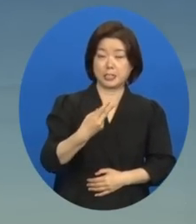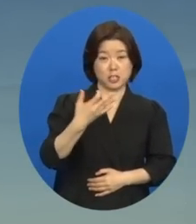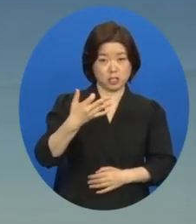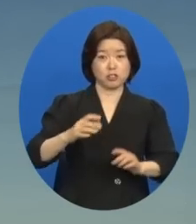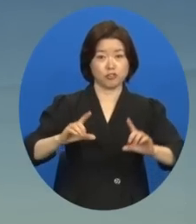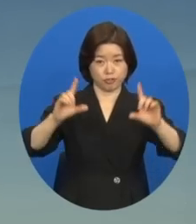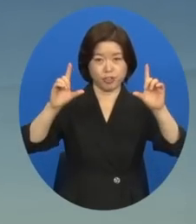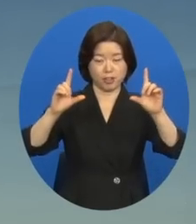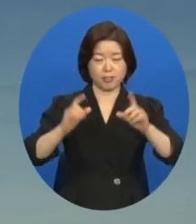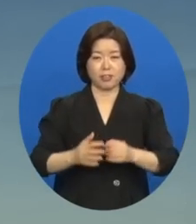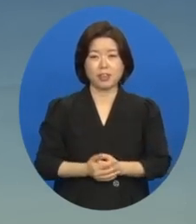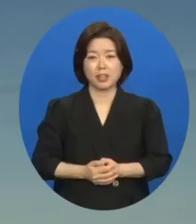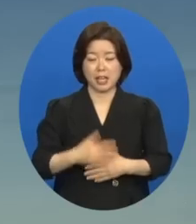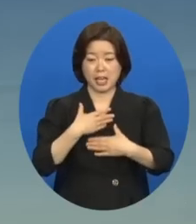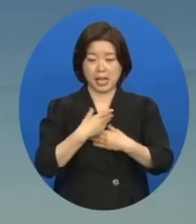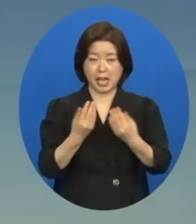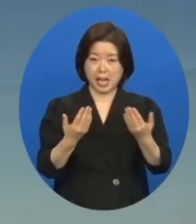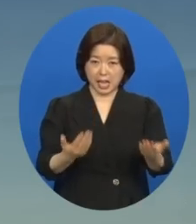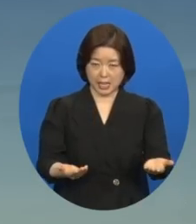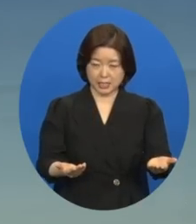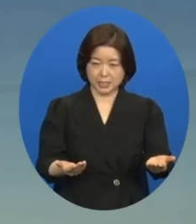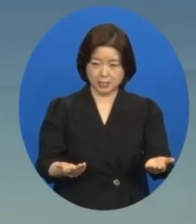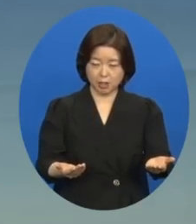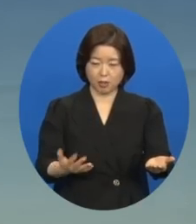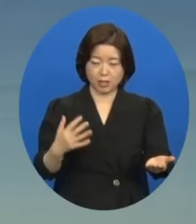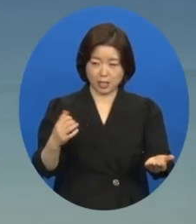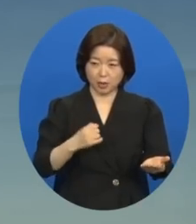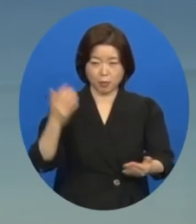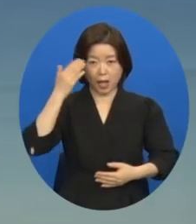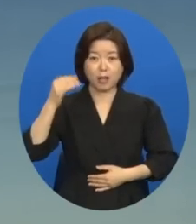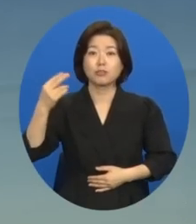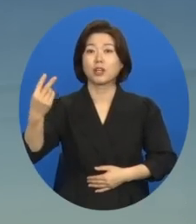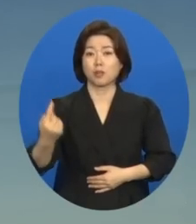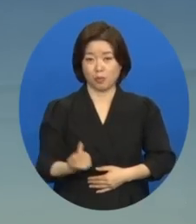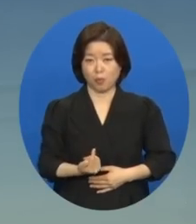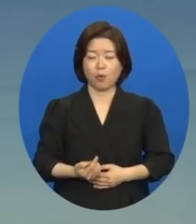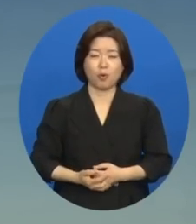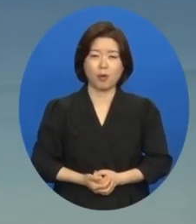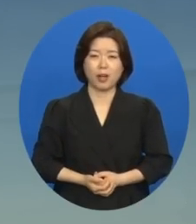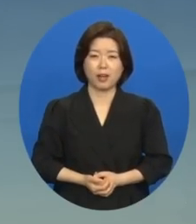2019년에 안식년으로 한국에 돌아오게 되었습니다.